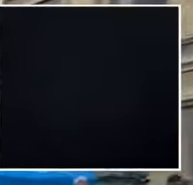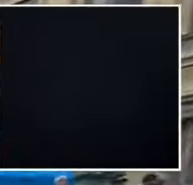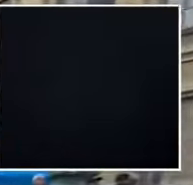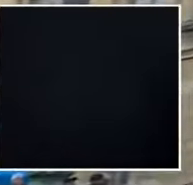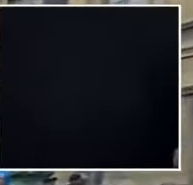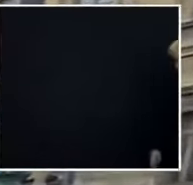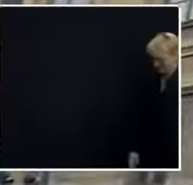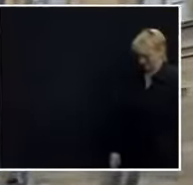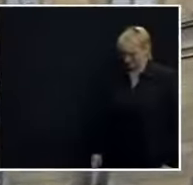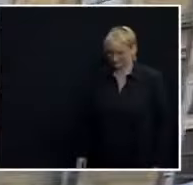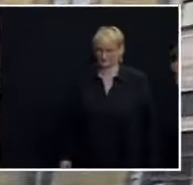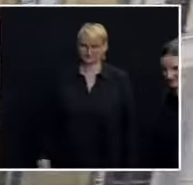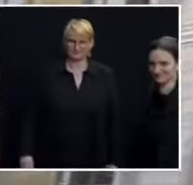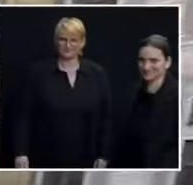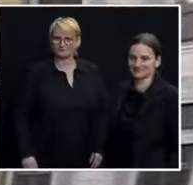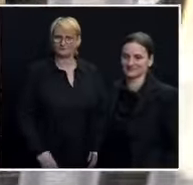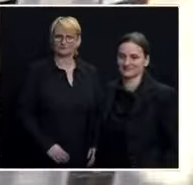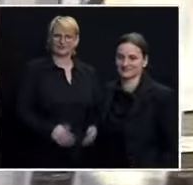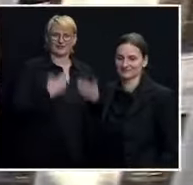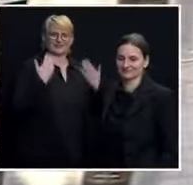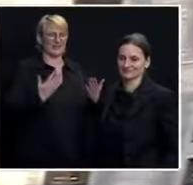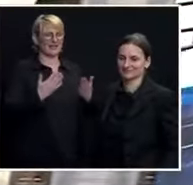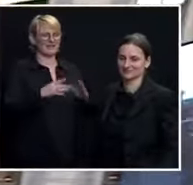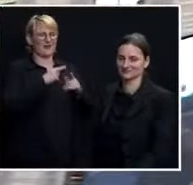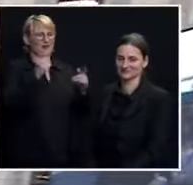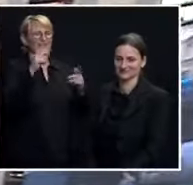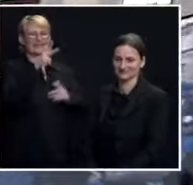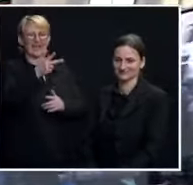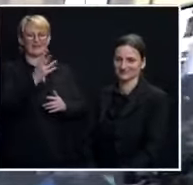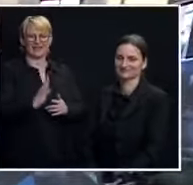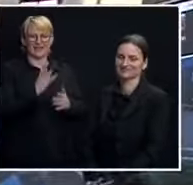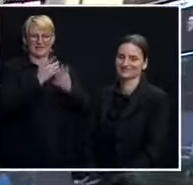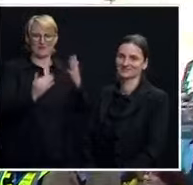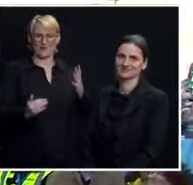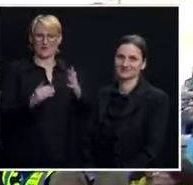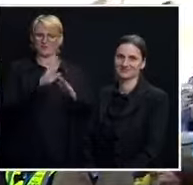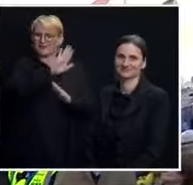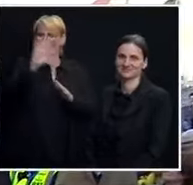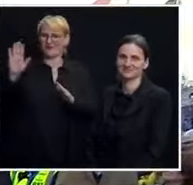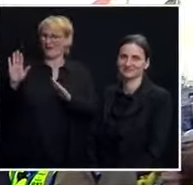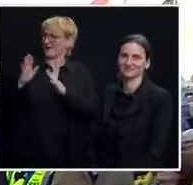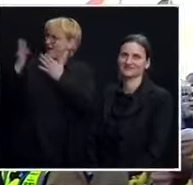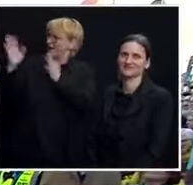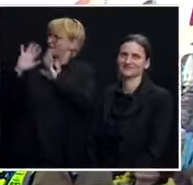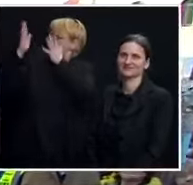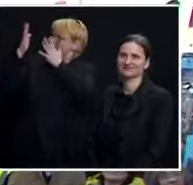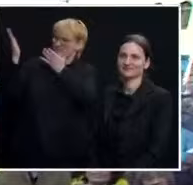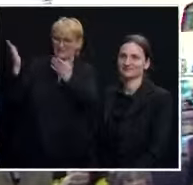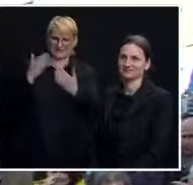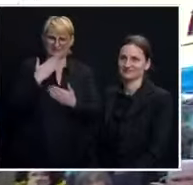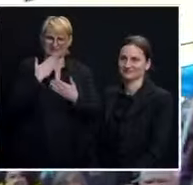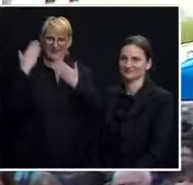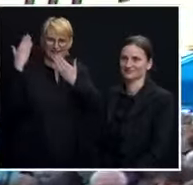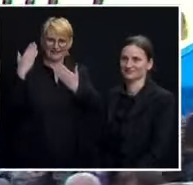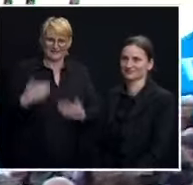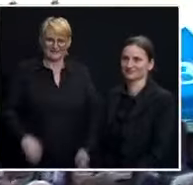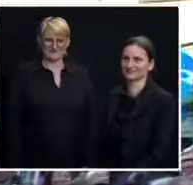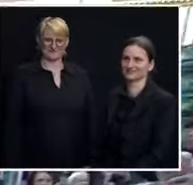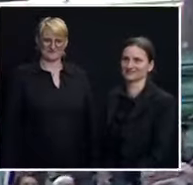Das war Dreiviertelblut. Euer Applaus. Dankeschön.